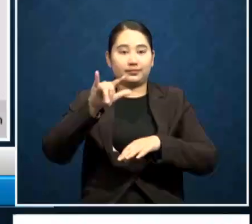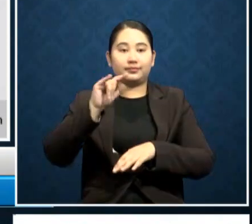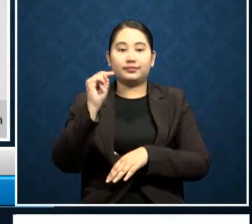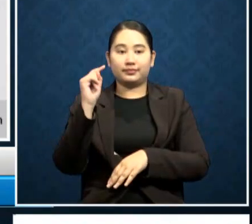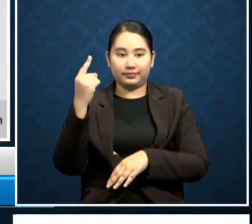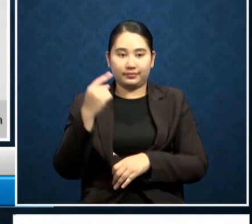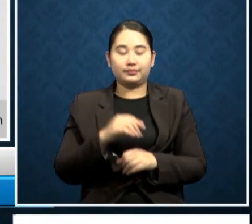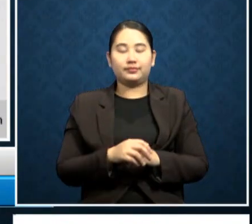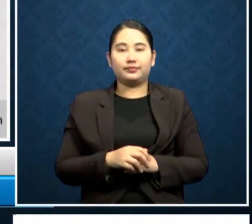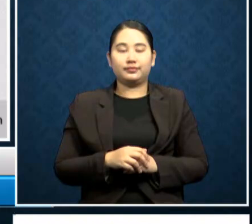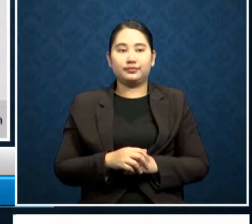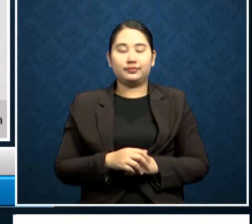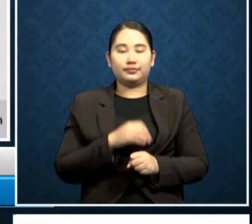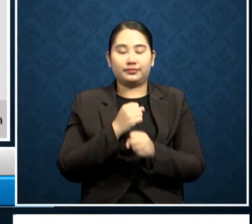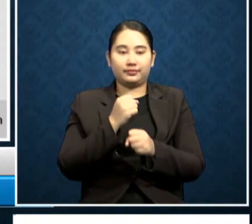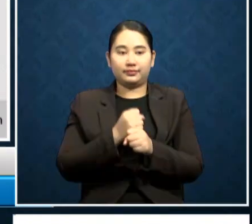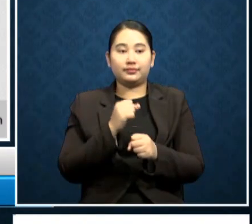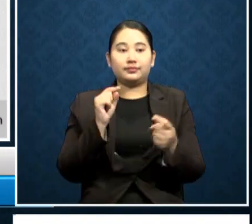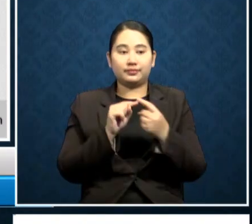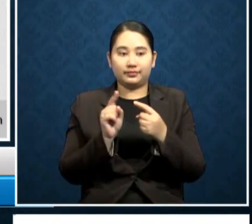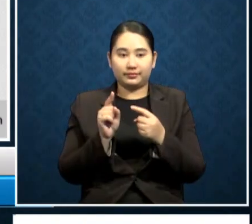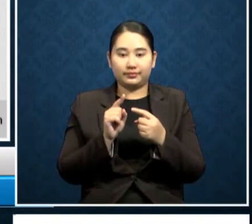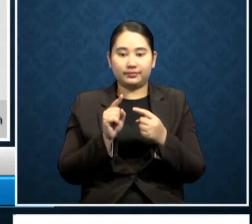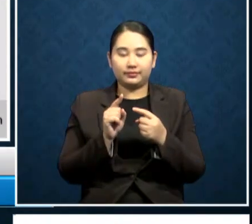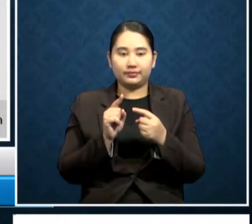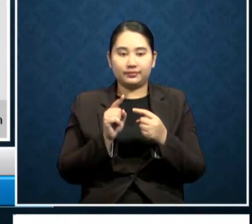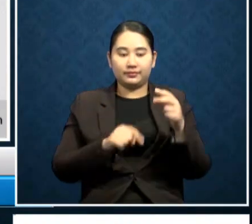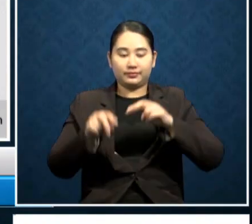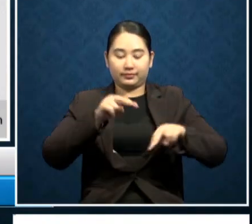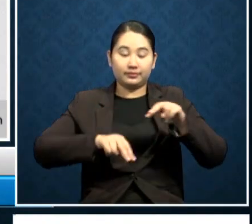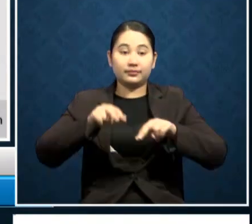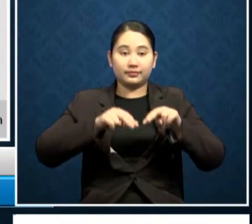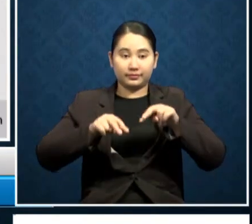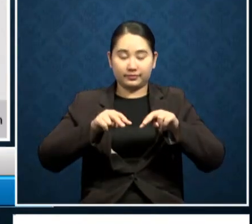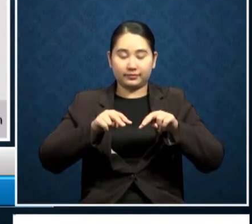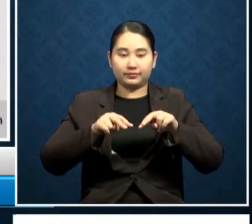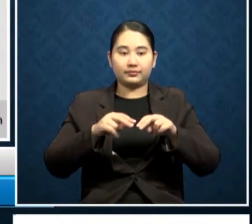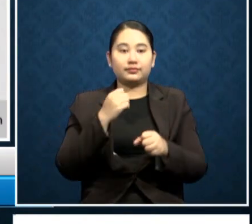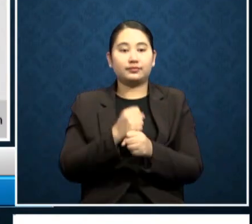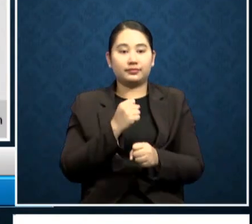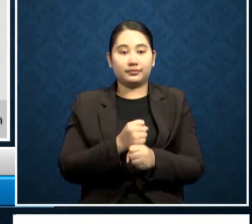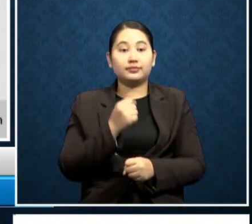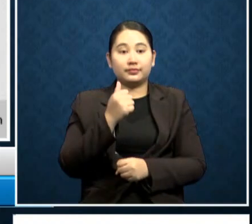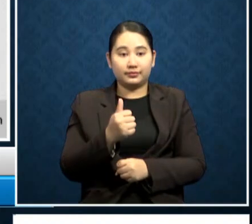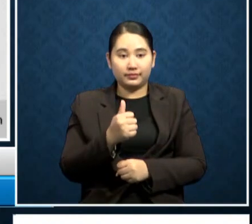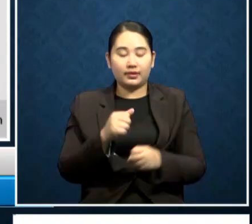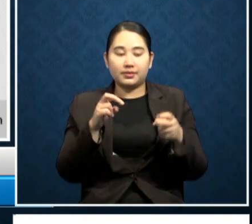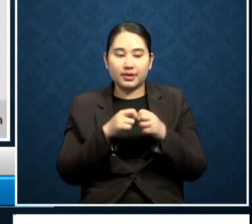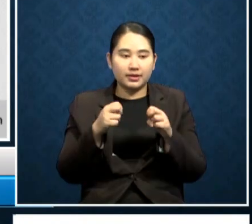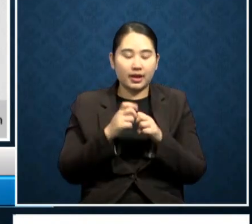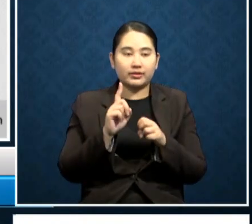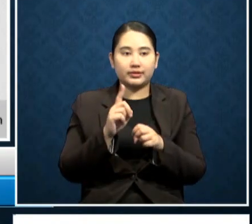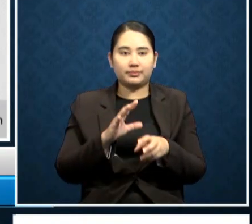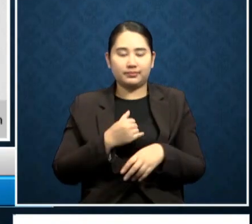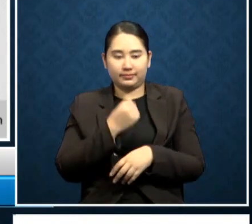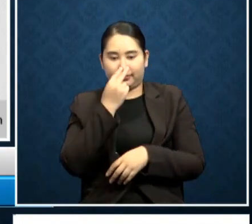หลายประเด็นนะคะที่สามารถเพิ่มประสิทธิภาพการติดตามในทุกพื้นที่จุดบอดจุด